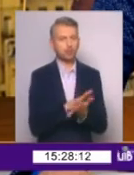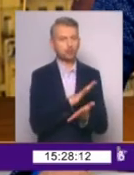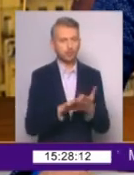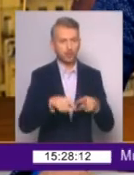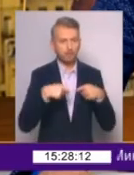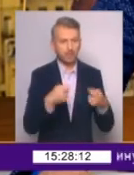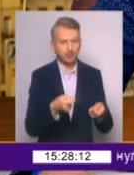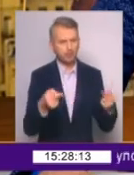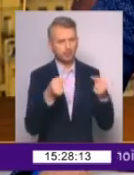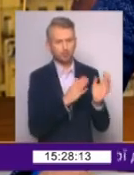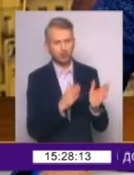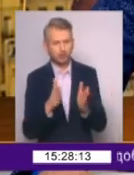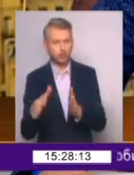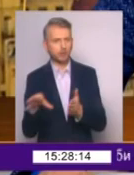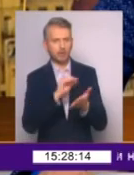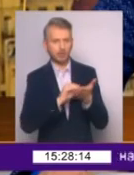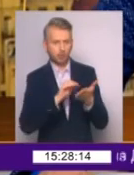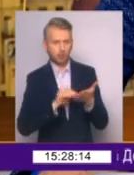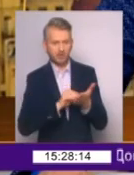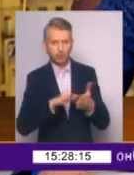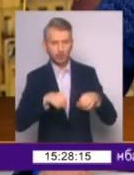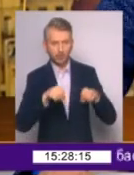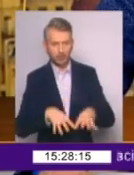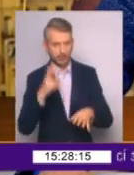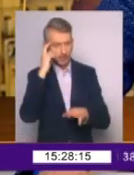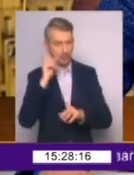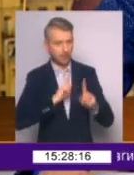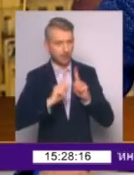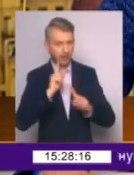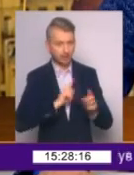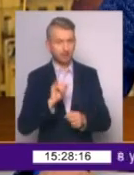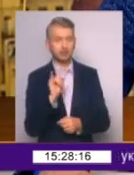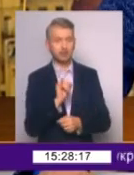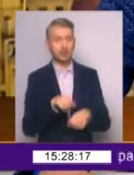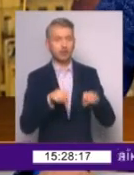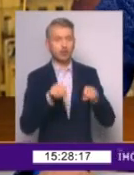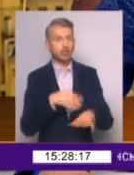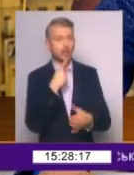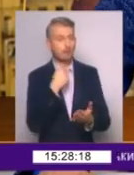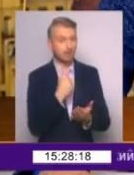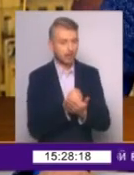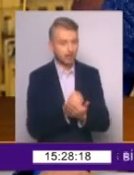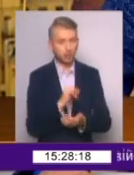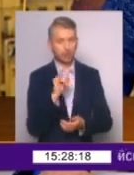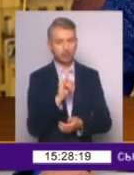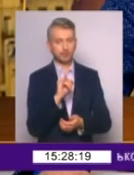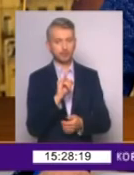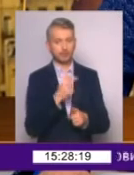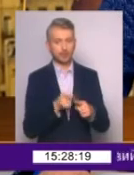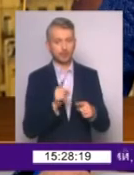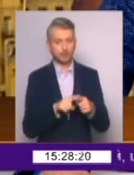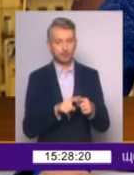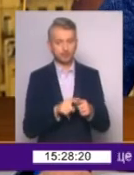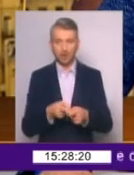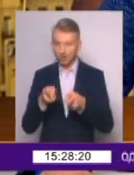відповідні процедури, відповідно прописано в рішенні Київради. І рішення прийнято, і цей